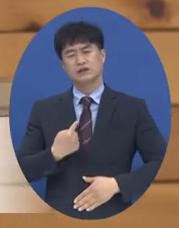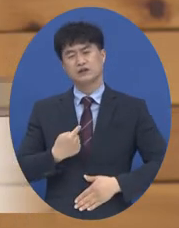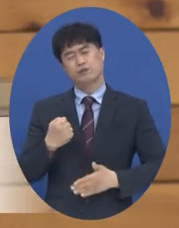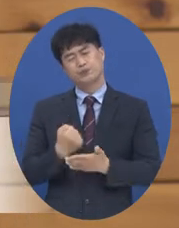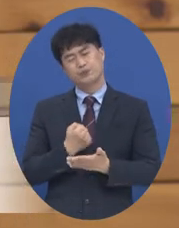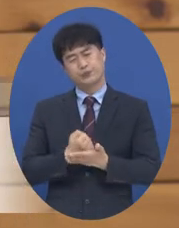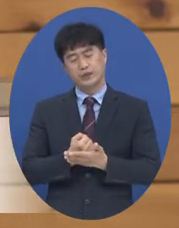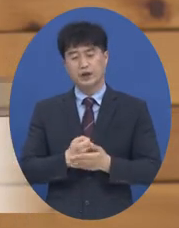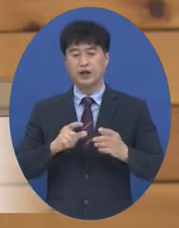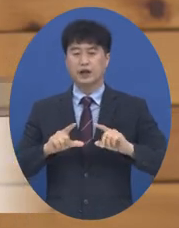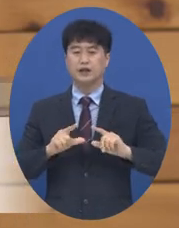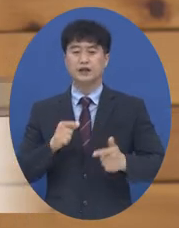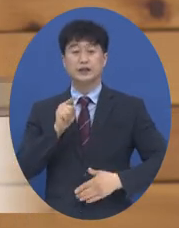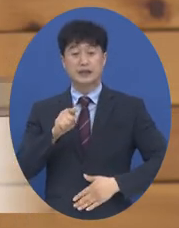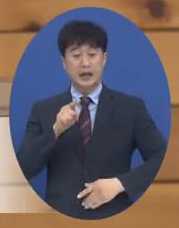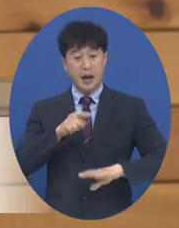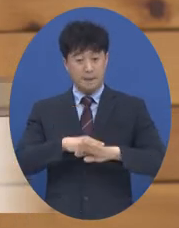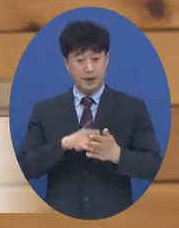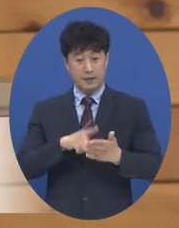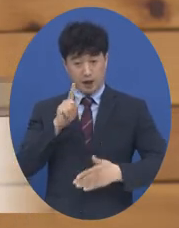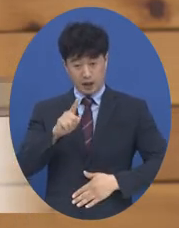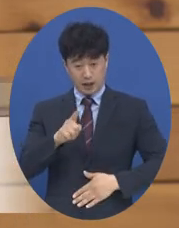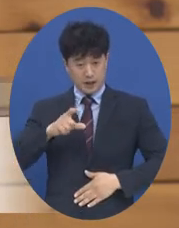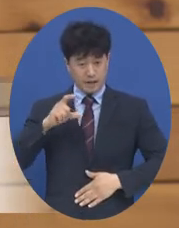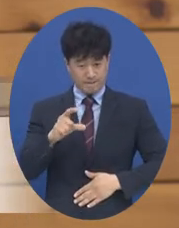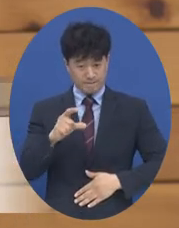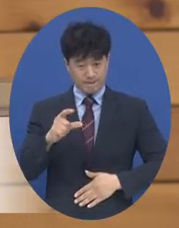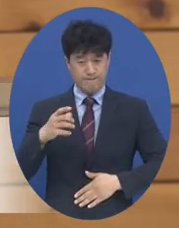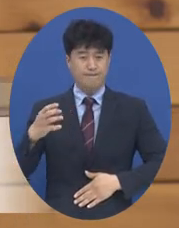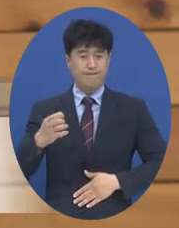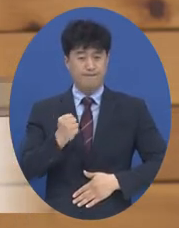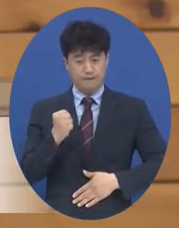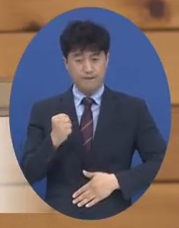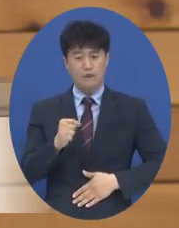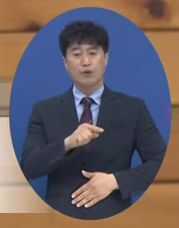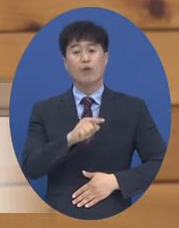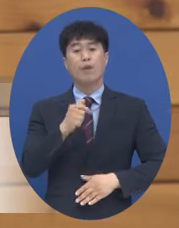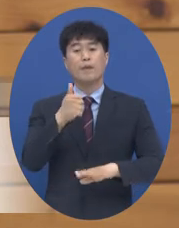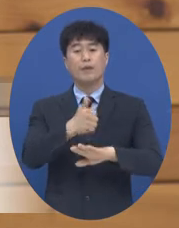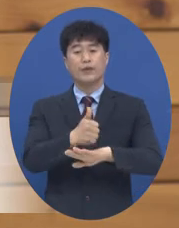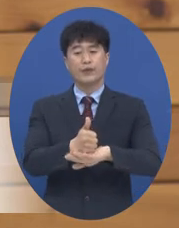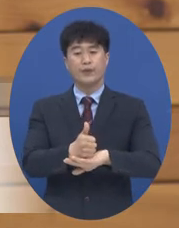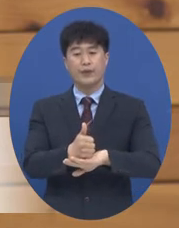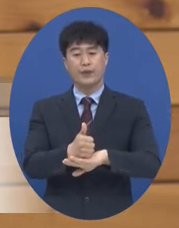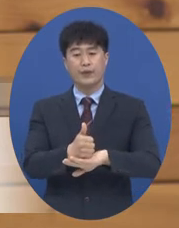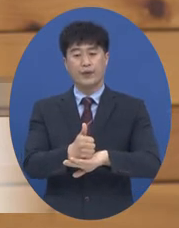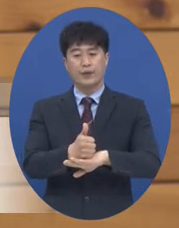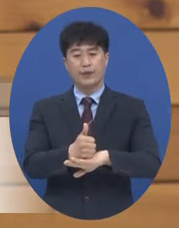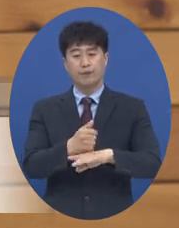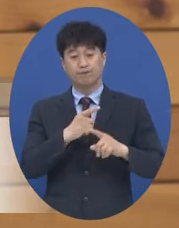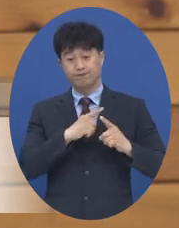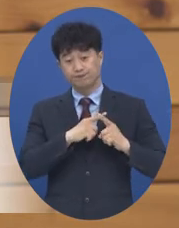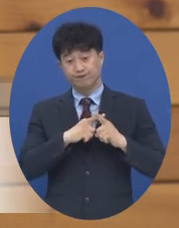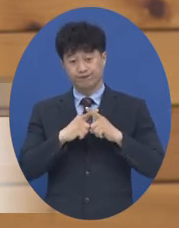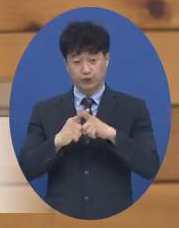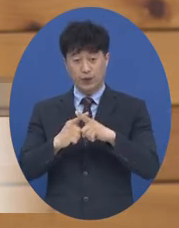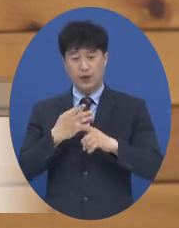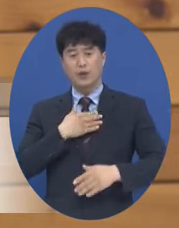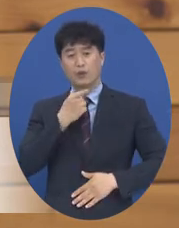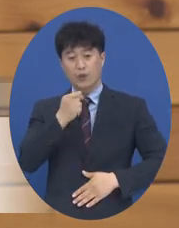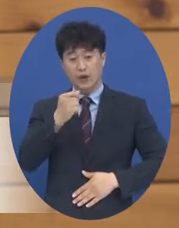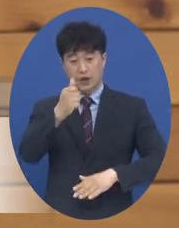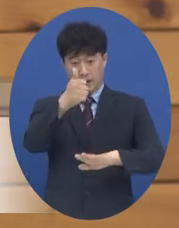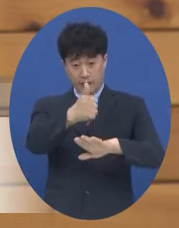때마다 자책하지 않는 그 마음 하나를 단단히 쥐고 가시면 여러분들 언젠가 반드시